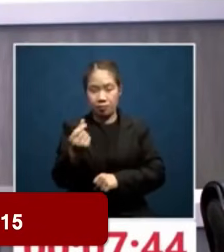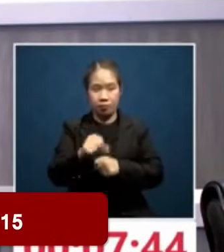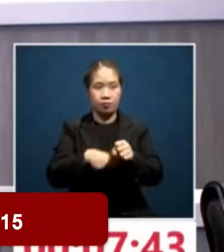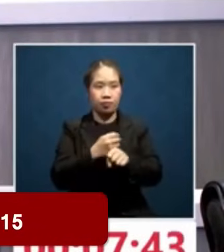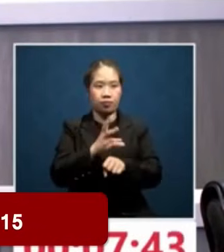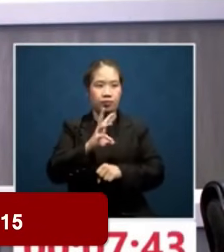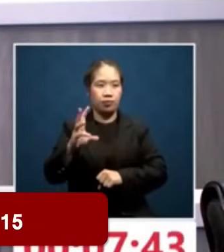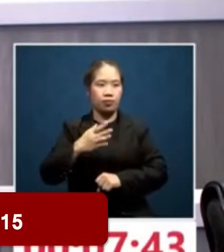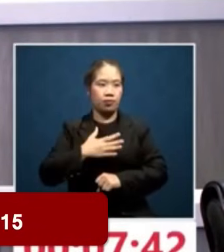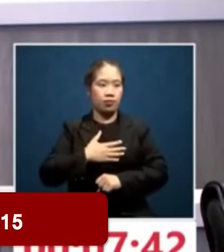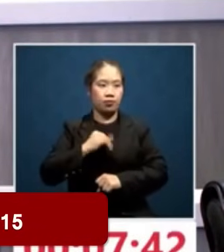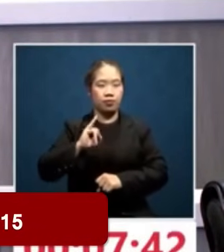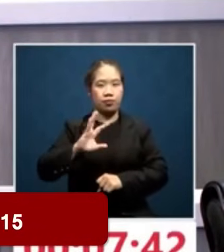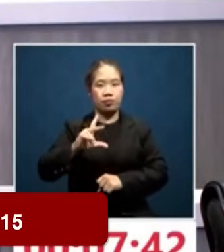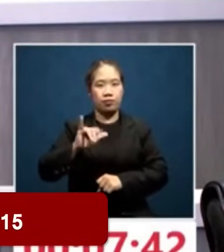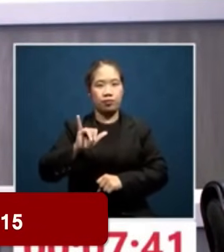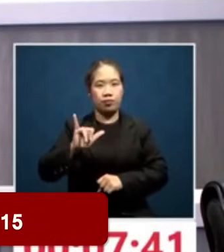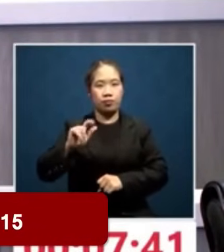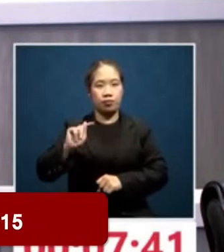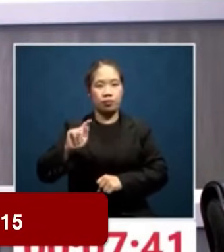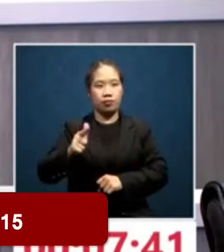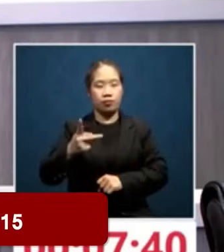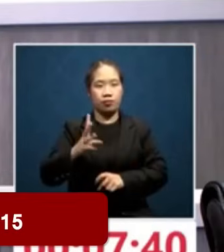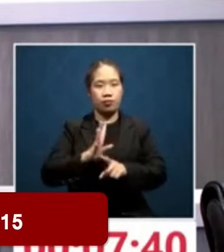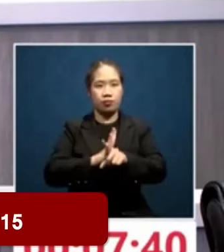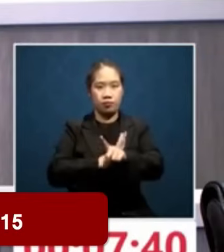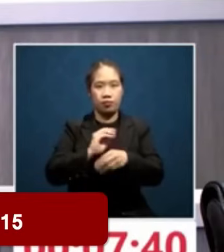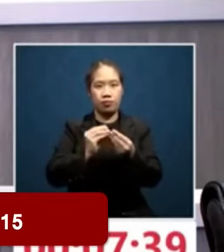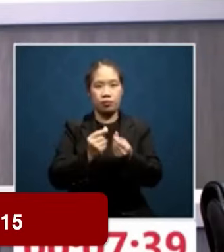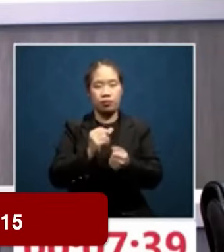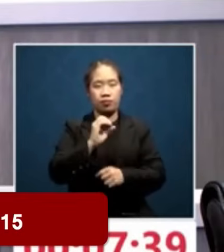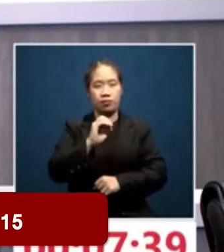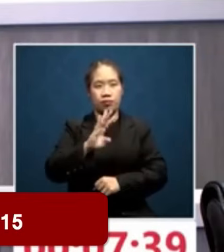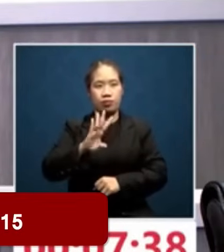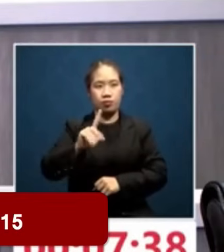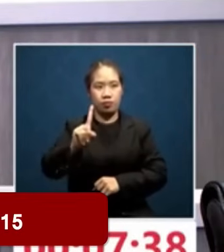กันครับสิ่งที่ไม่น่าพอใจก็คือถ้าไปเทียบคดีที่เกิ